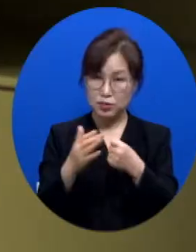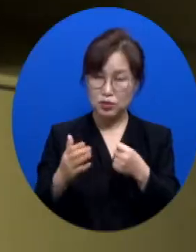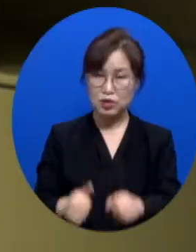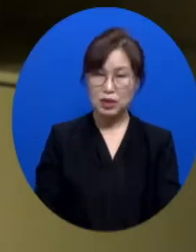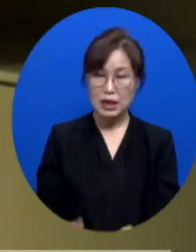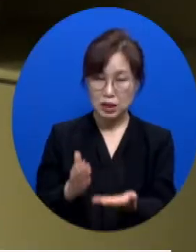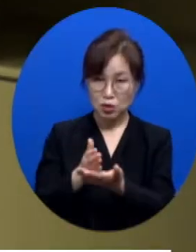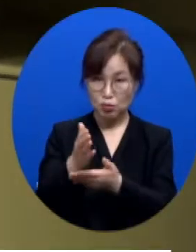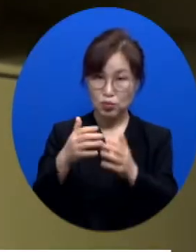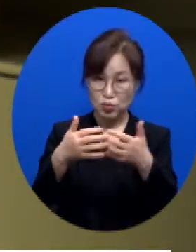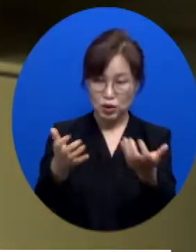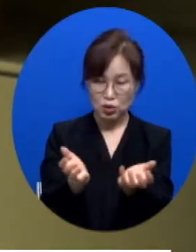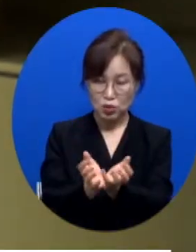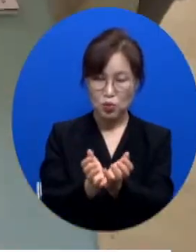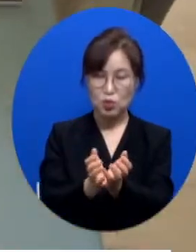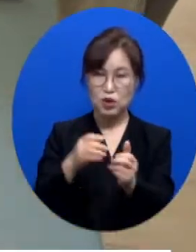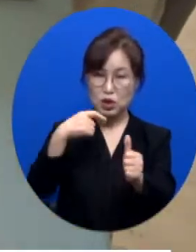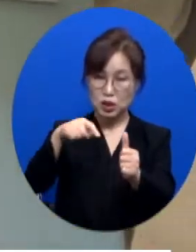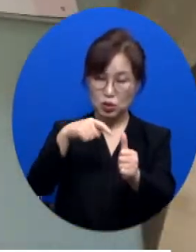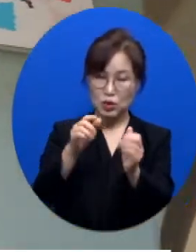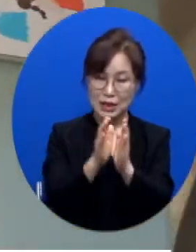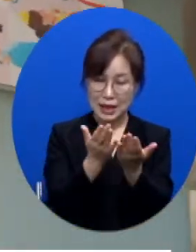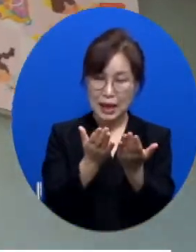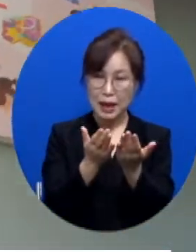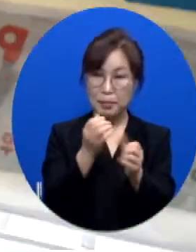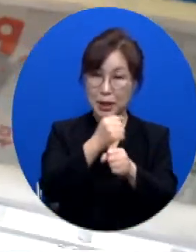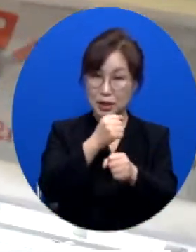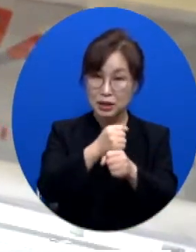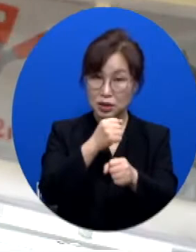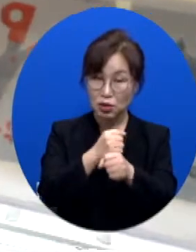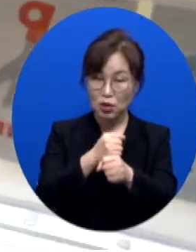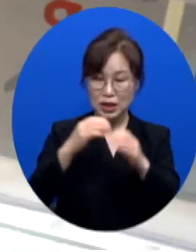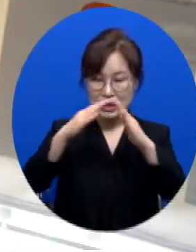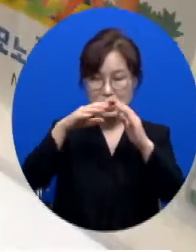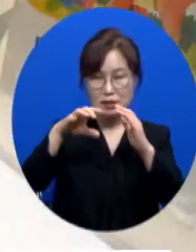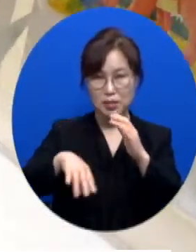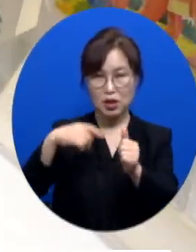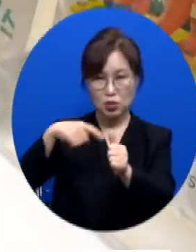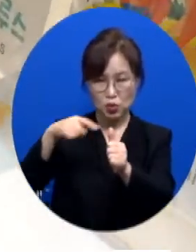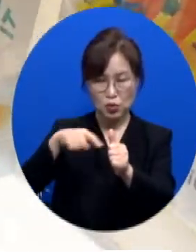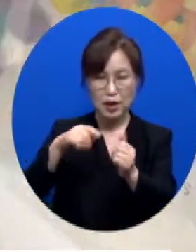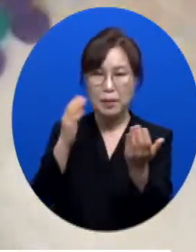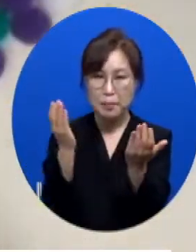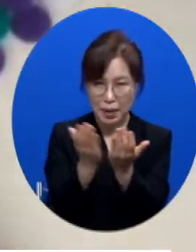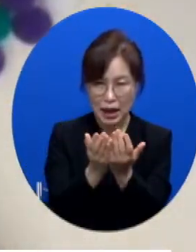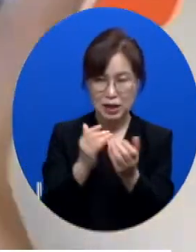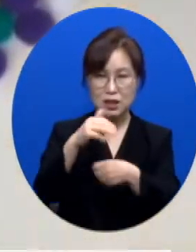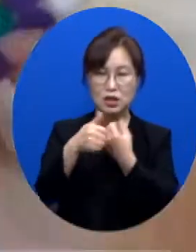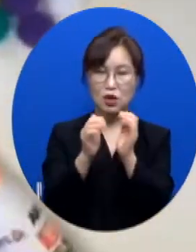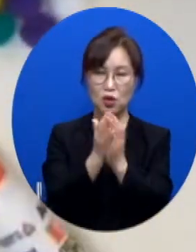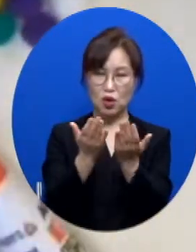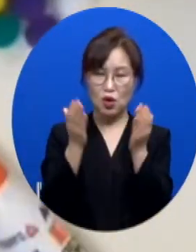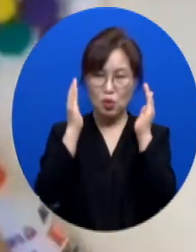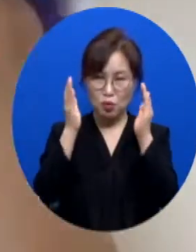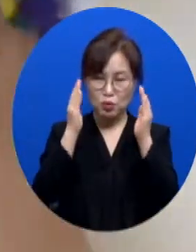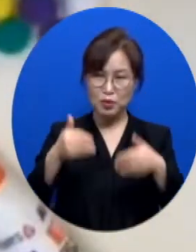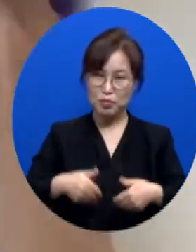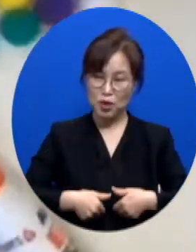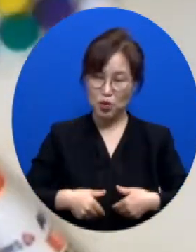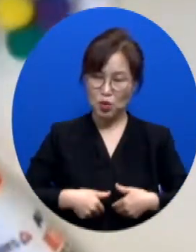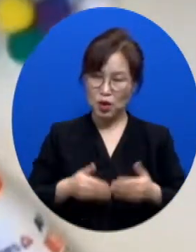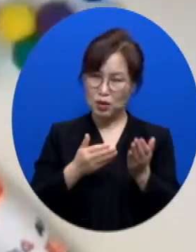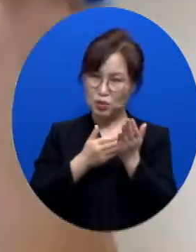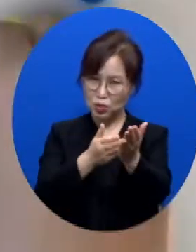전문교육기관에서 본격적으로 공과교재를 만들기 시작한 것도 가정교육 현장에 적합한 성경 공부 교재가 필요하다는 꾸준한